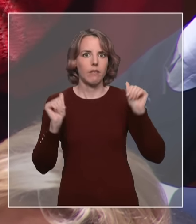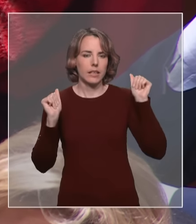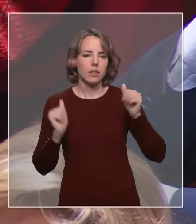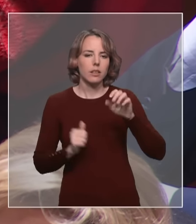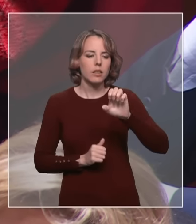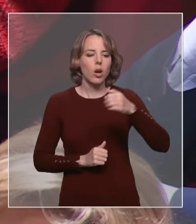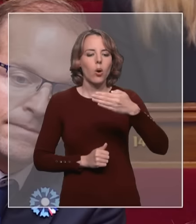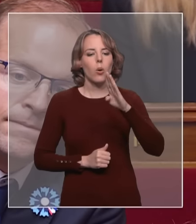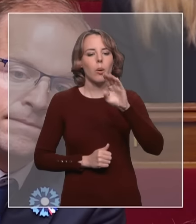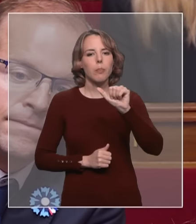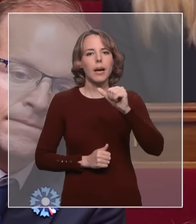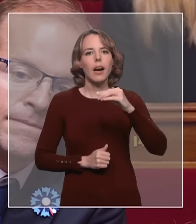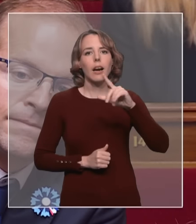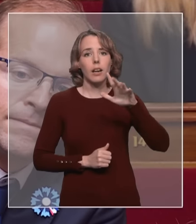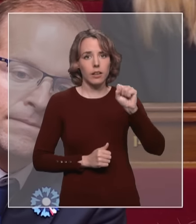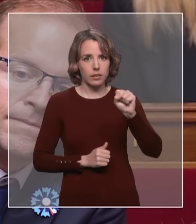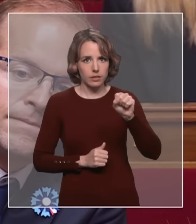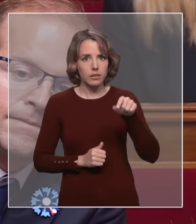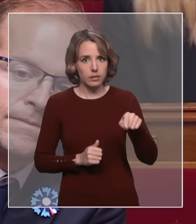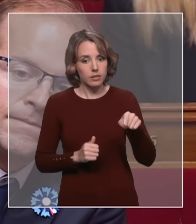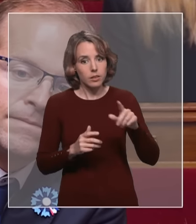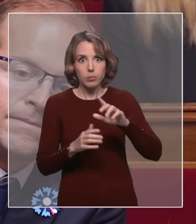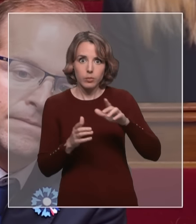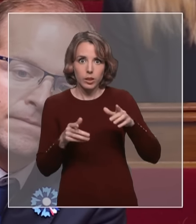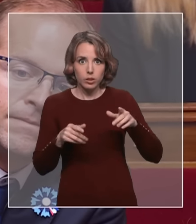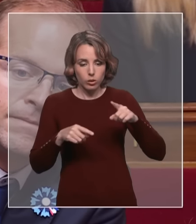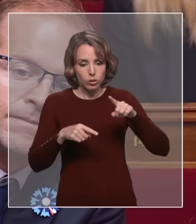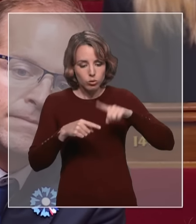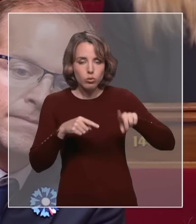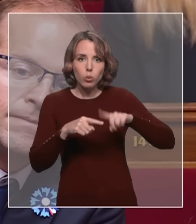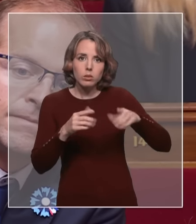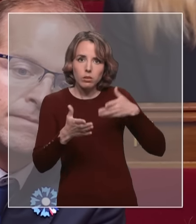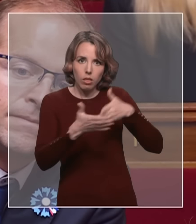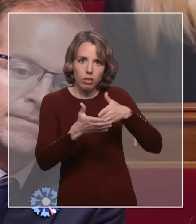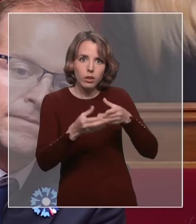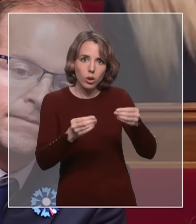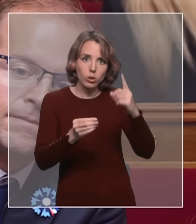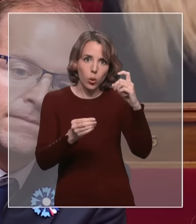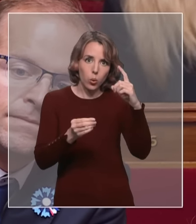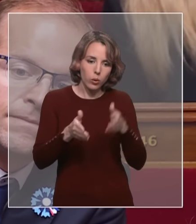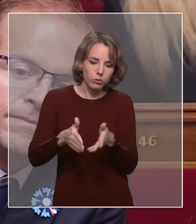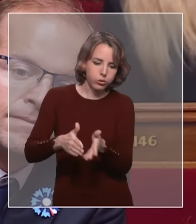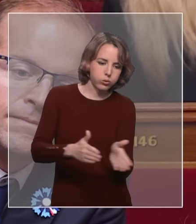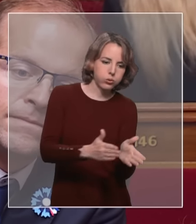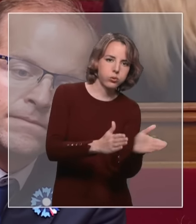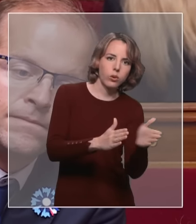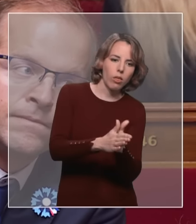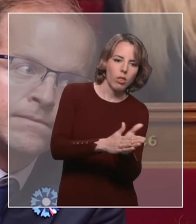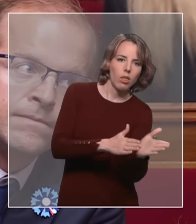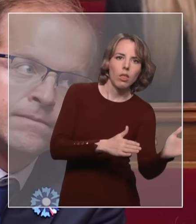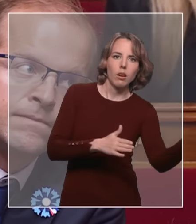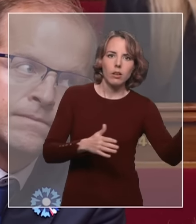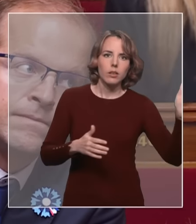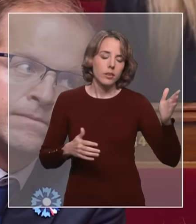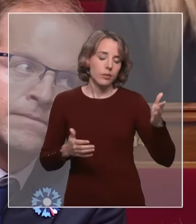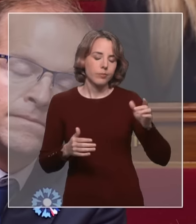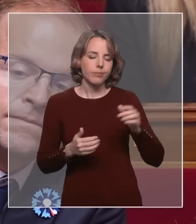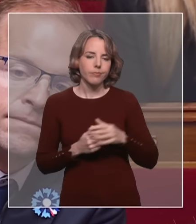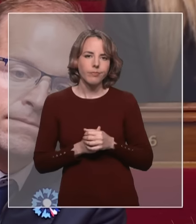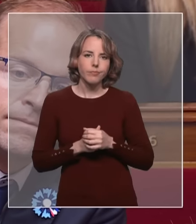d'embâcles et de tout barrage naturel susceptible de dévier l'écoulement des eaux. La hausse des températures, notamment sur le